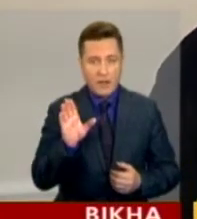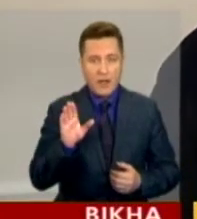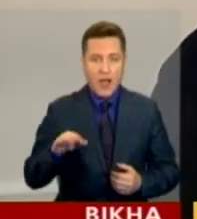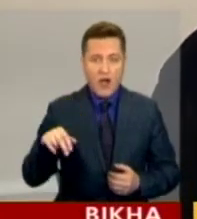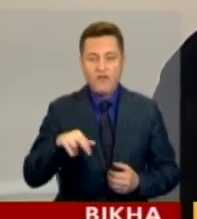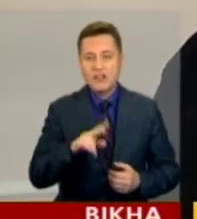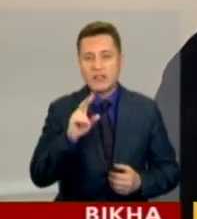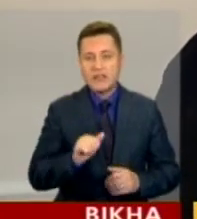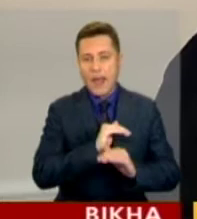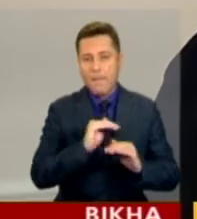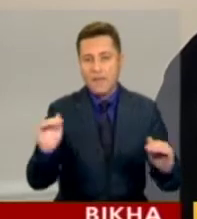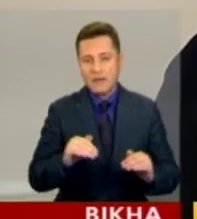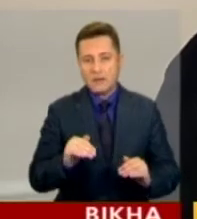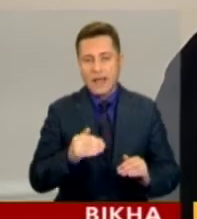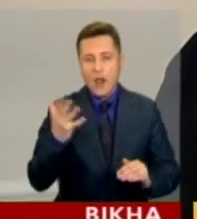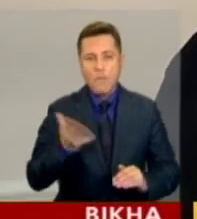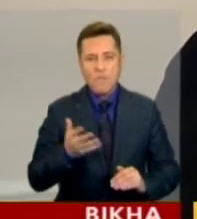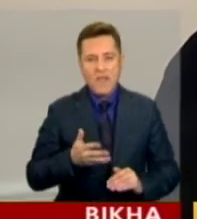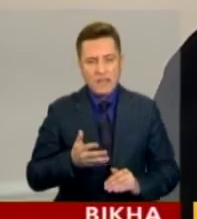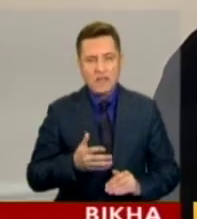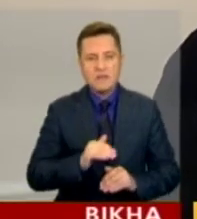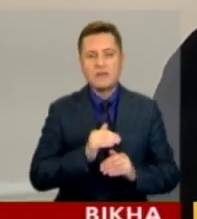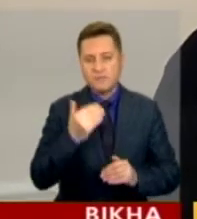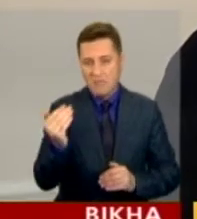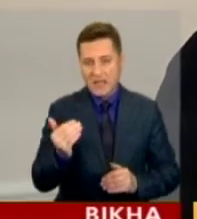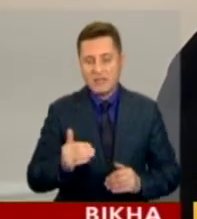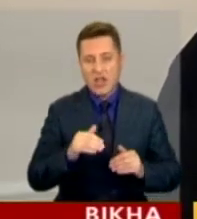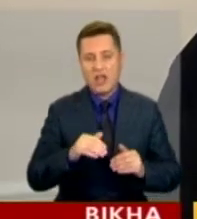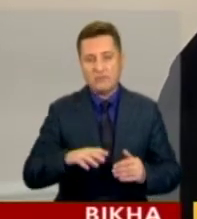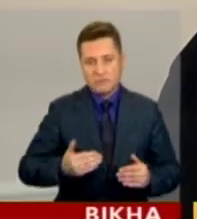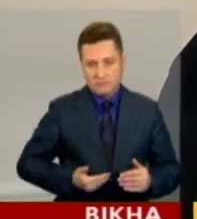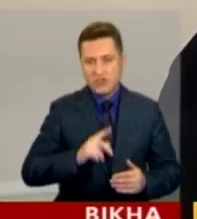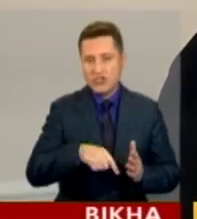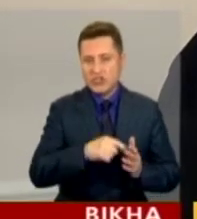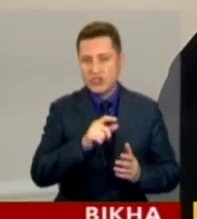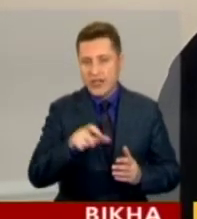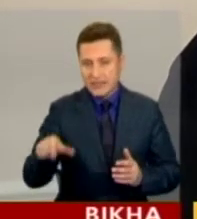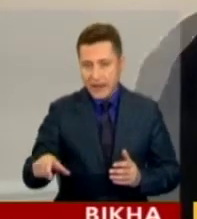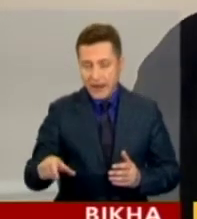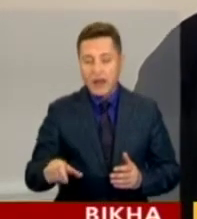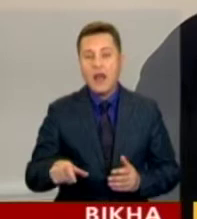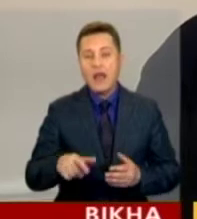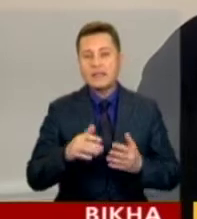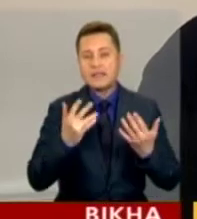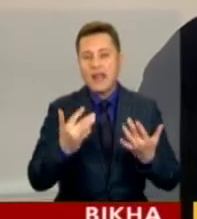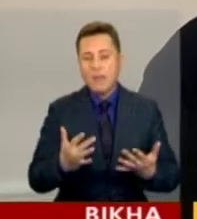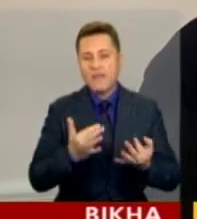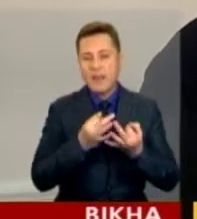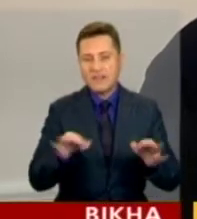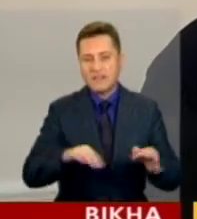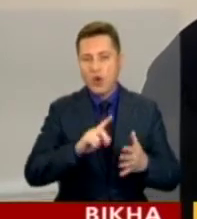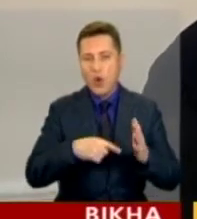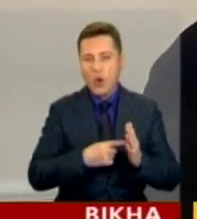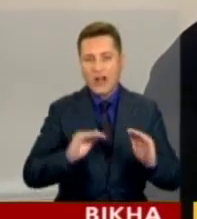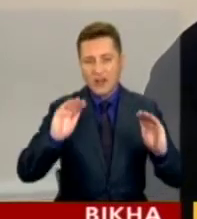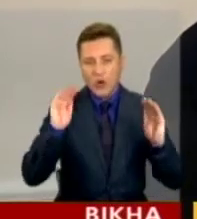на мирний мітинг місцеві жителі з требуванням освободити город від сепаратистов. И